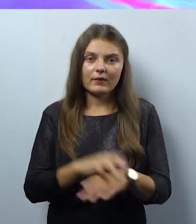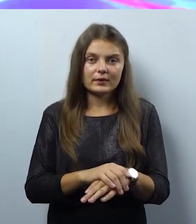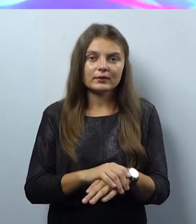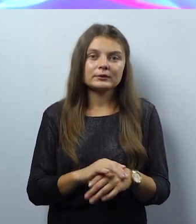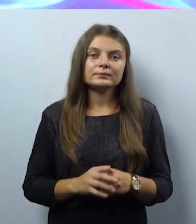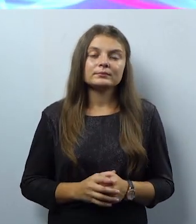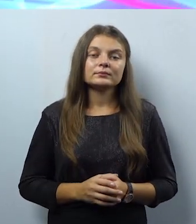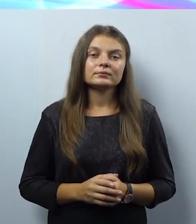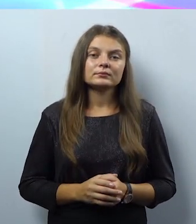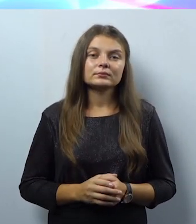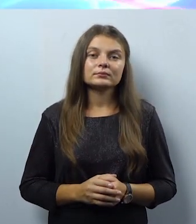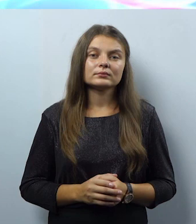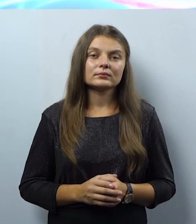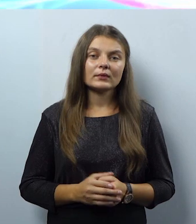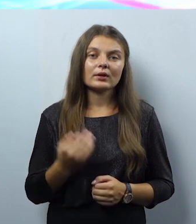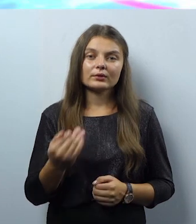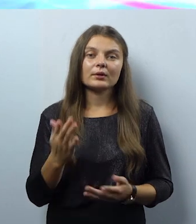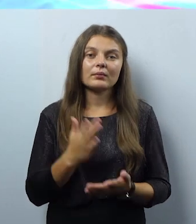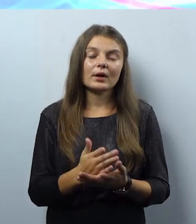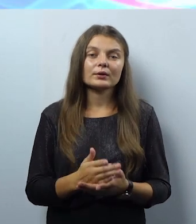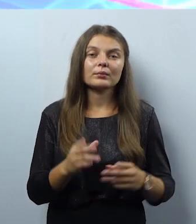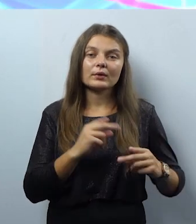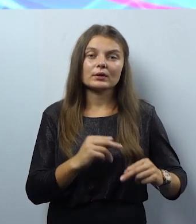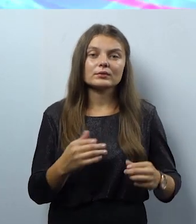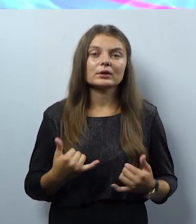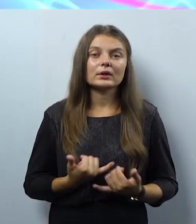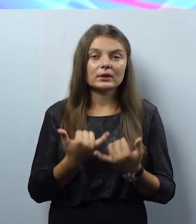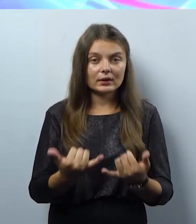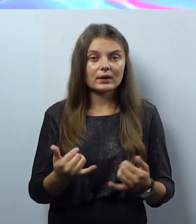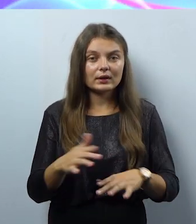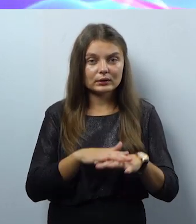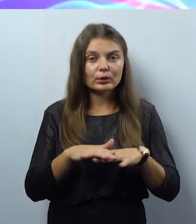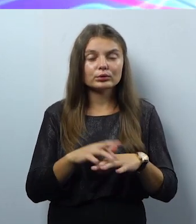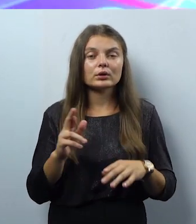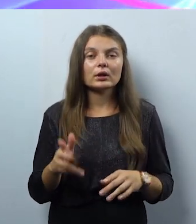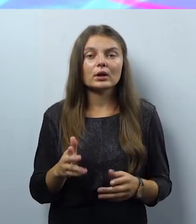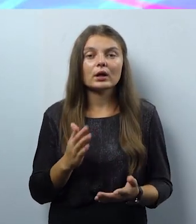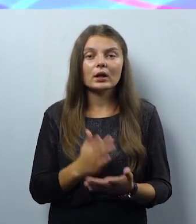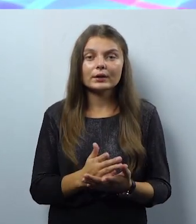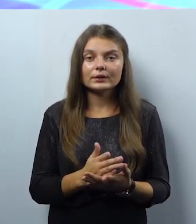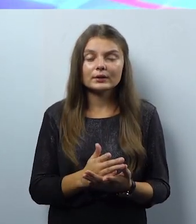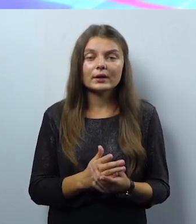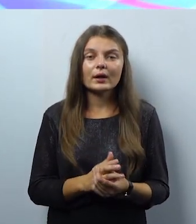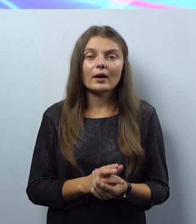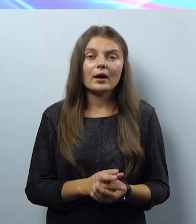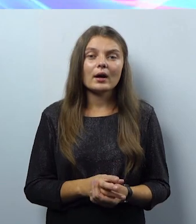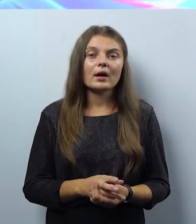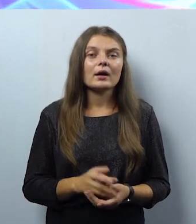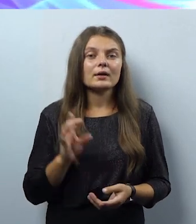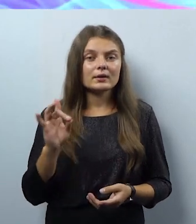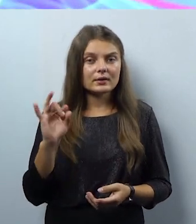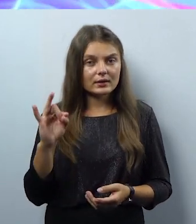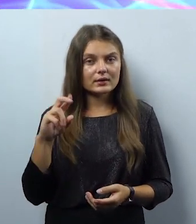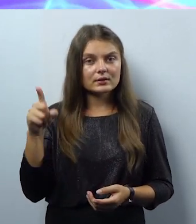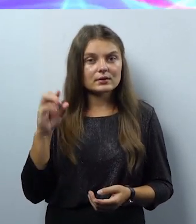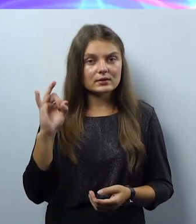А насамперед вони мають працювати для громади, яка є в зоні ризику. А наша громада є в певній зоні ризику, тому що ми